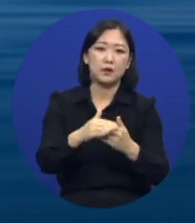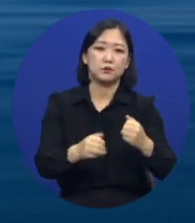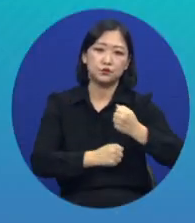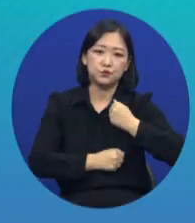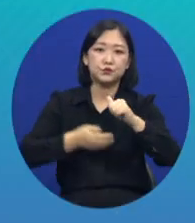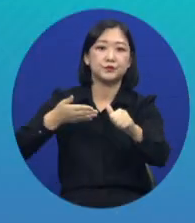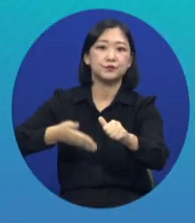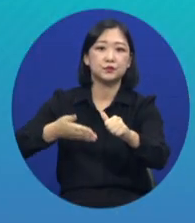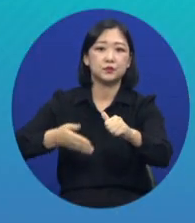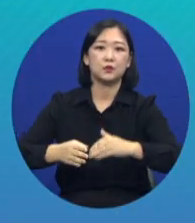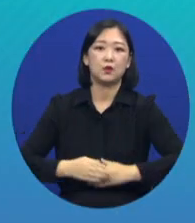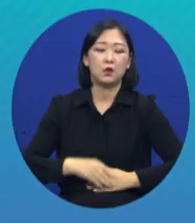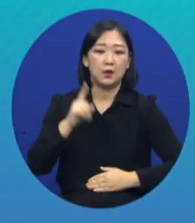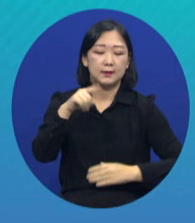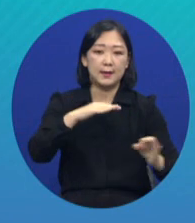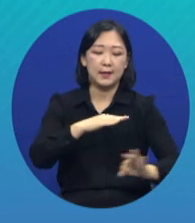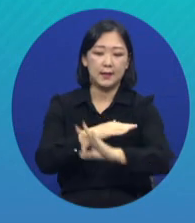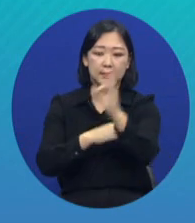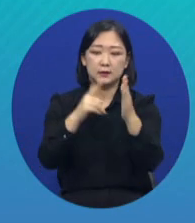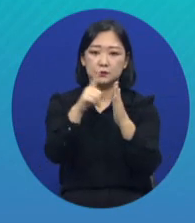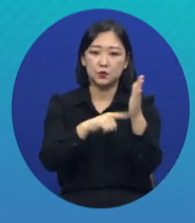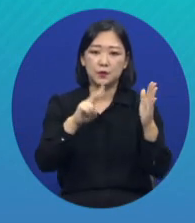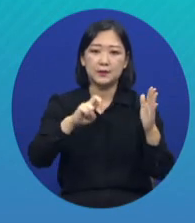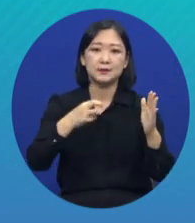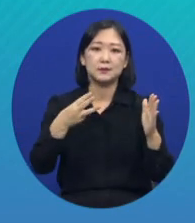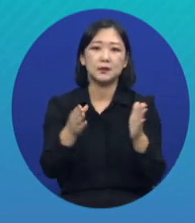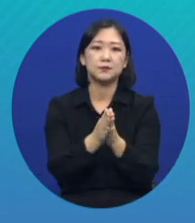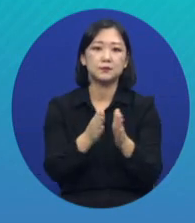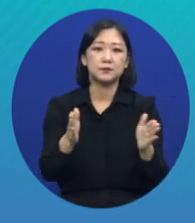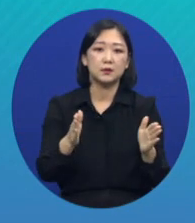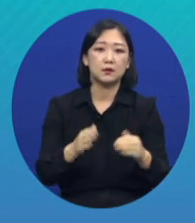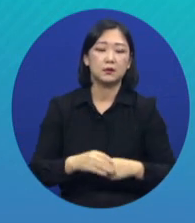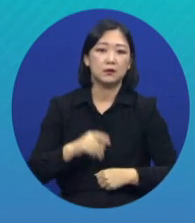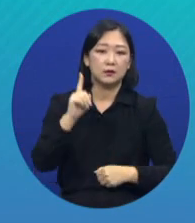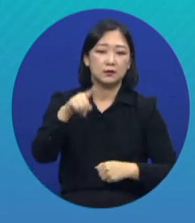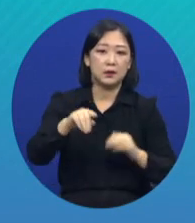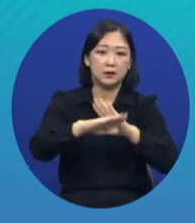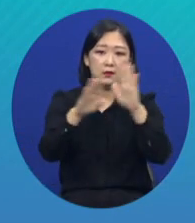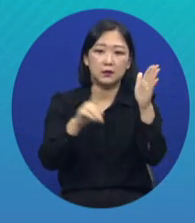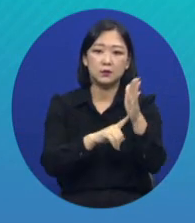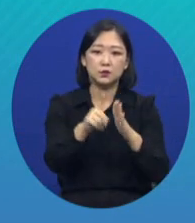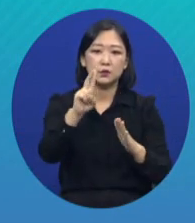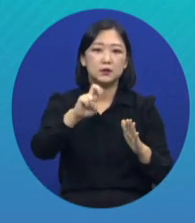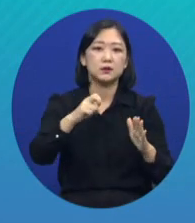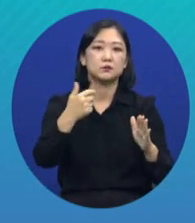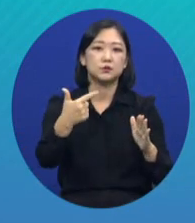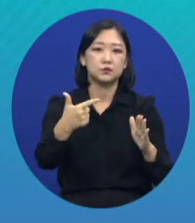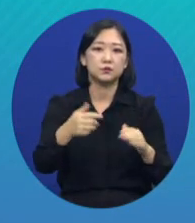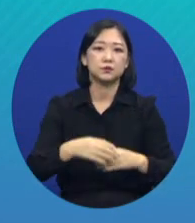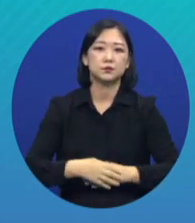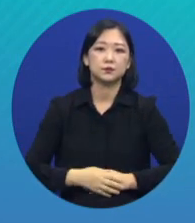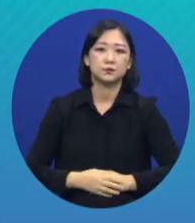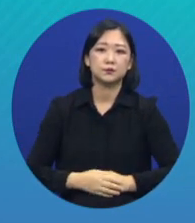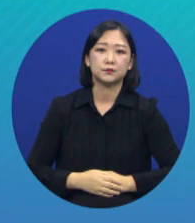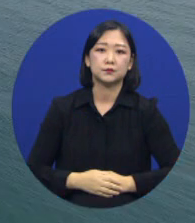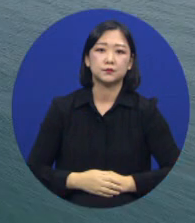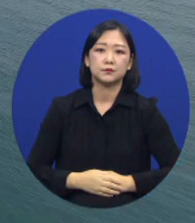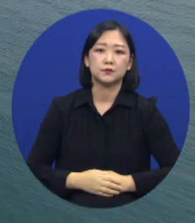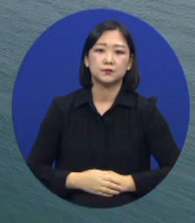바랍니다. 내일 아침 최저기온은 23도로 시작하겠고요. 내일 낮 최고기온은 26도 선에